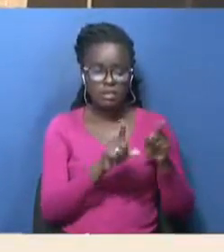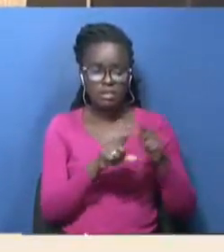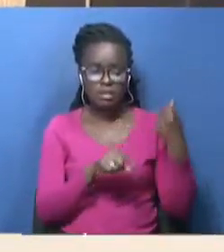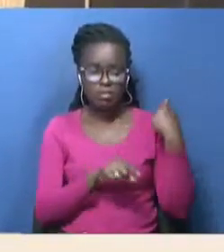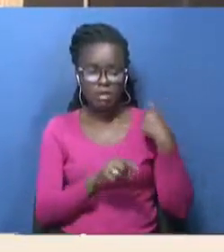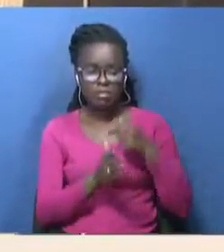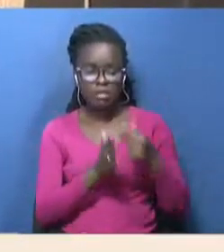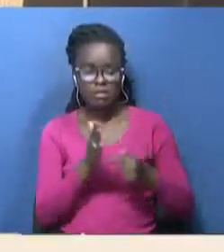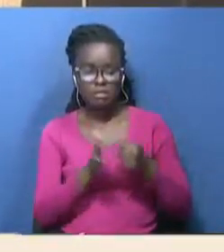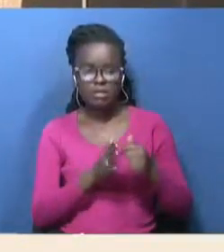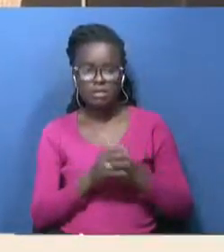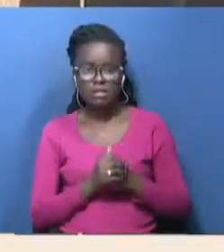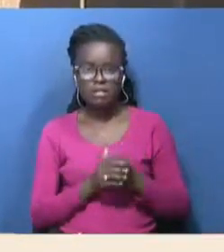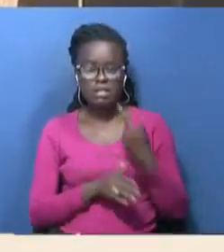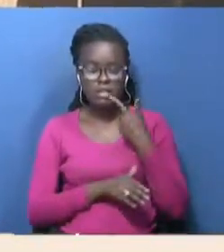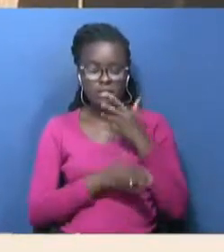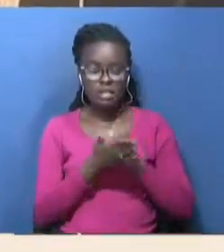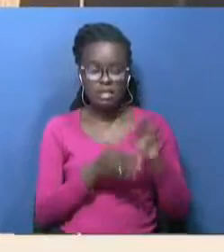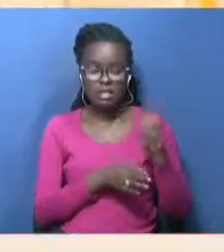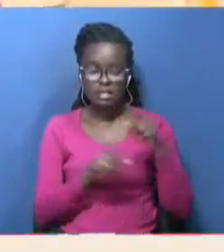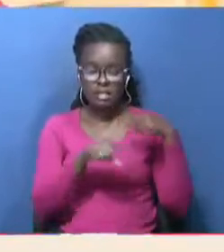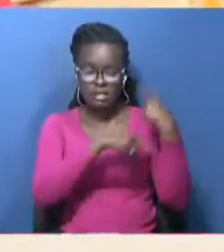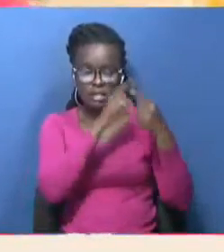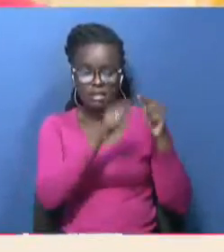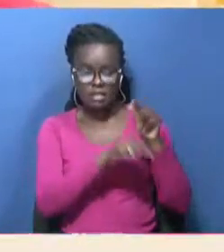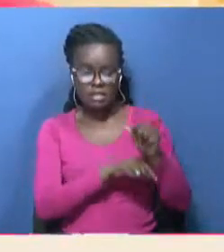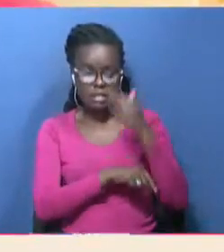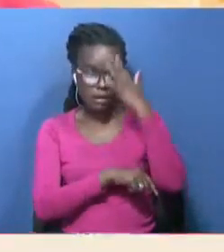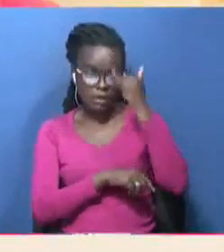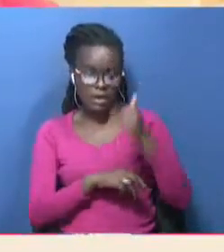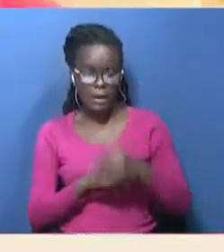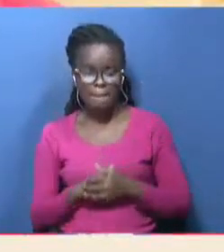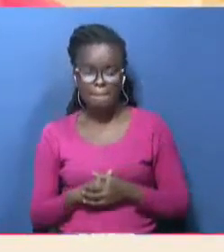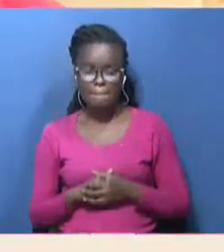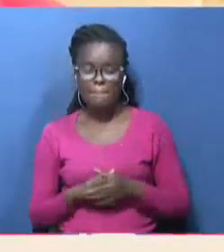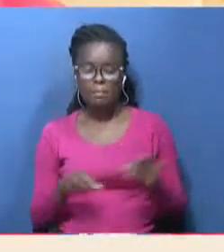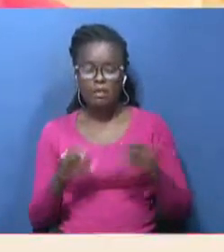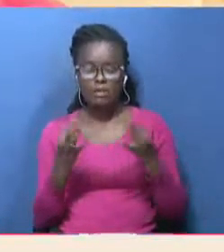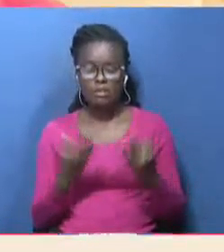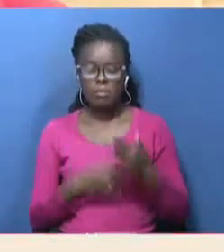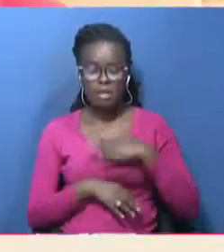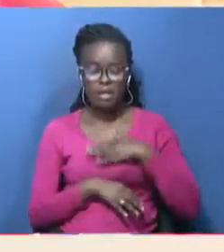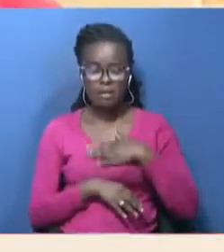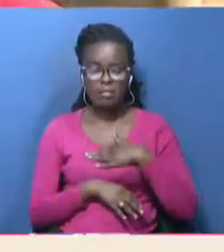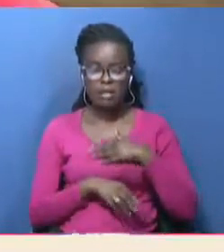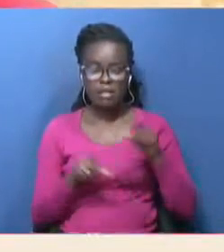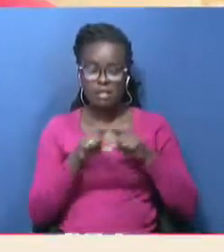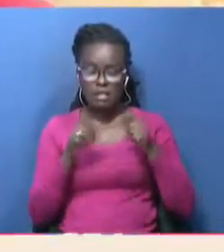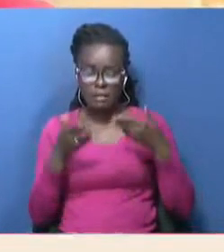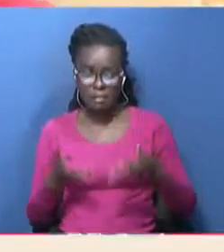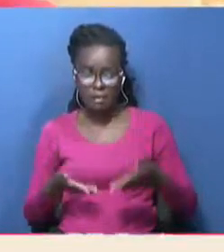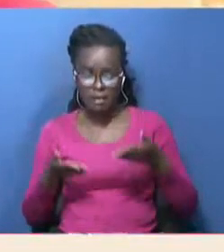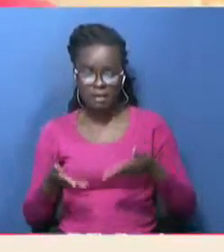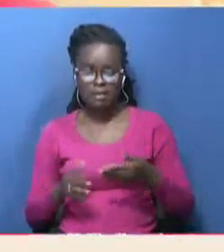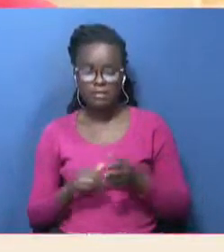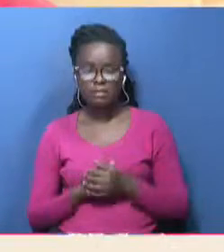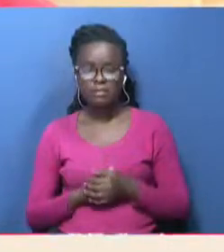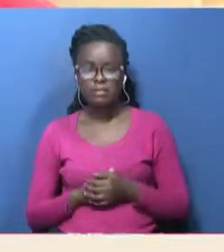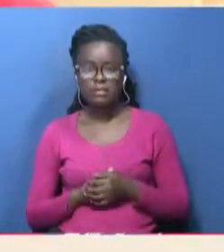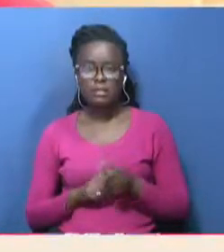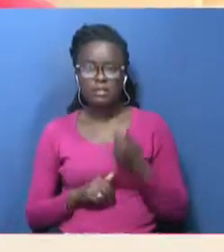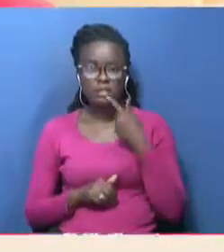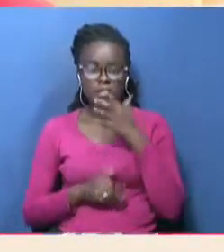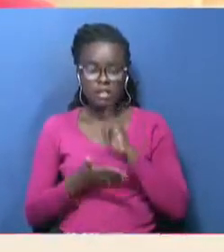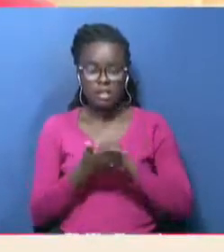ya iganda. Reke njuge nĩ nyonete umithio wa kũndũ gũkũ tondũ ona family yakwa ndĩmeragĩrwo gũkũ, ũguo reke